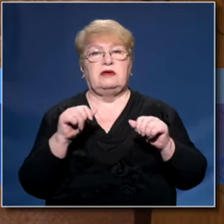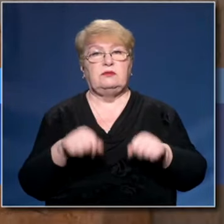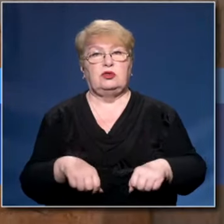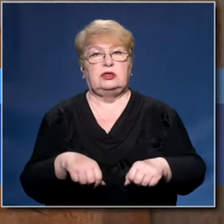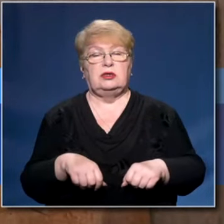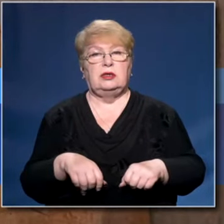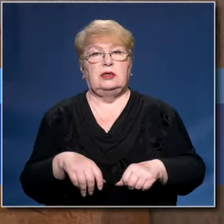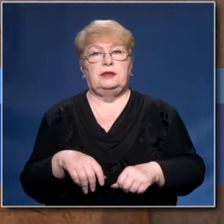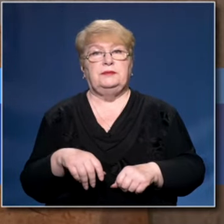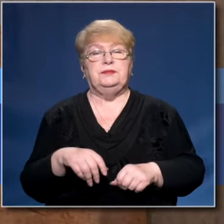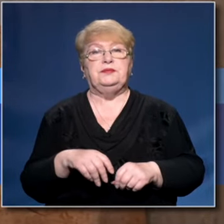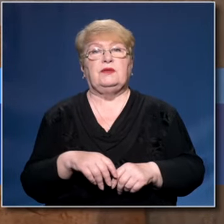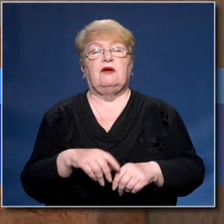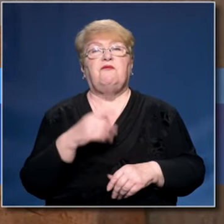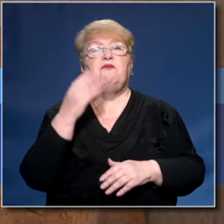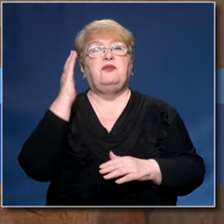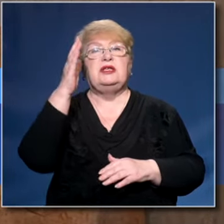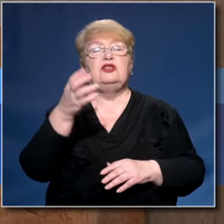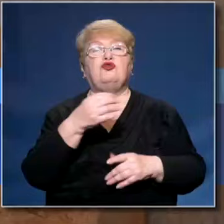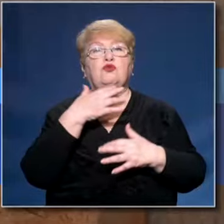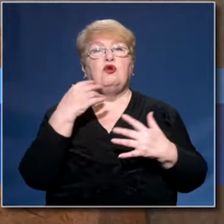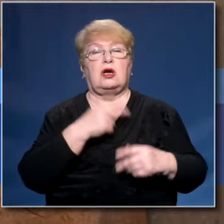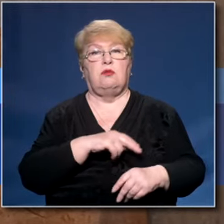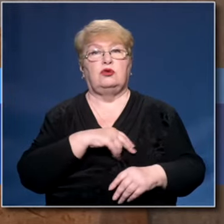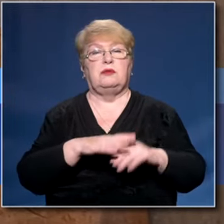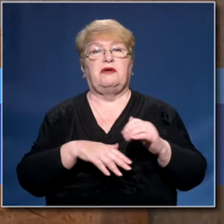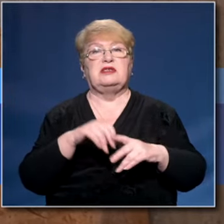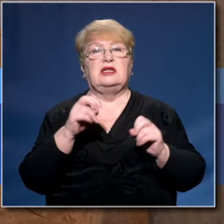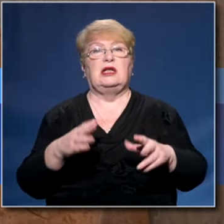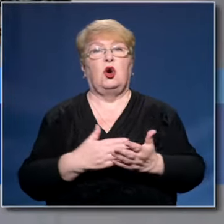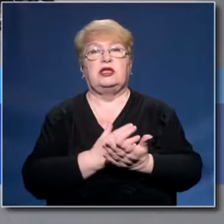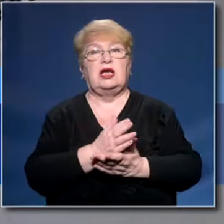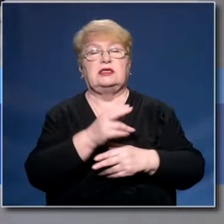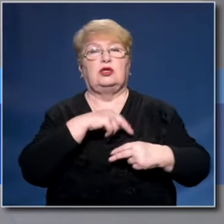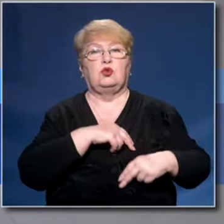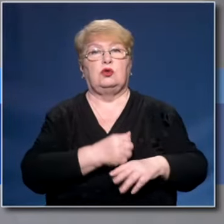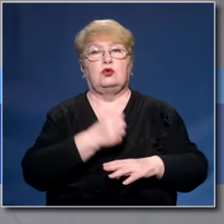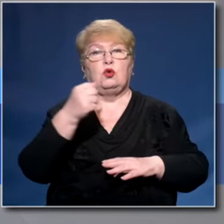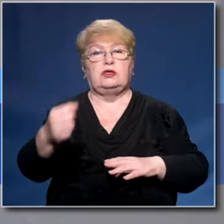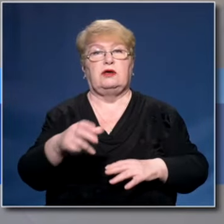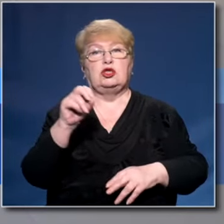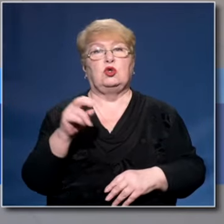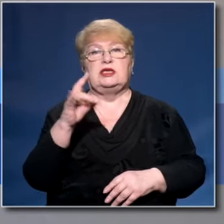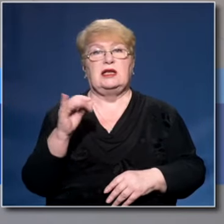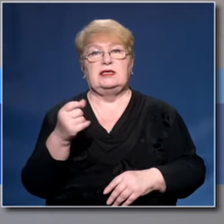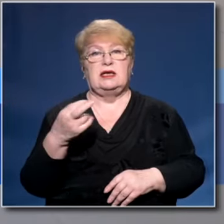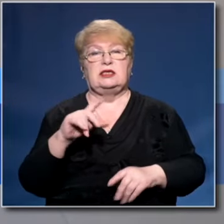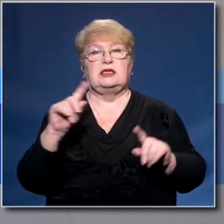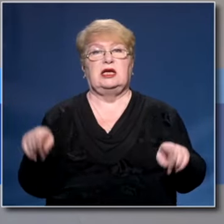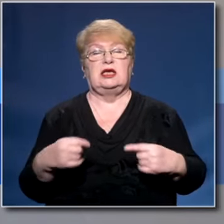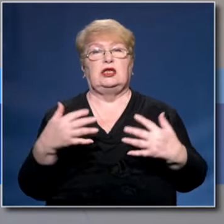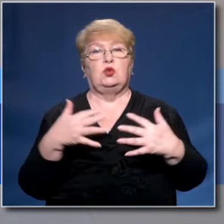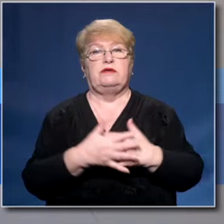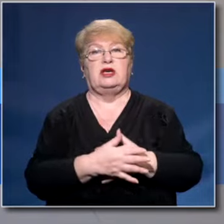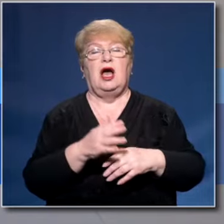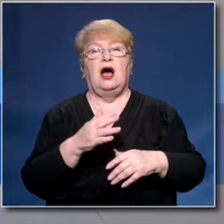и желание самих людей способно творить чудеса впереди ещё много работы профессиональная ориентация трудоустройство социализация создания